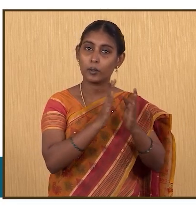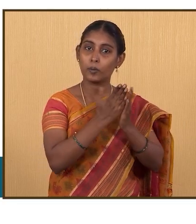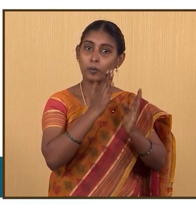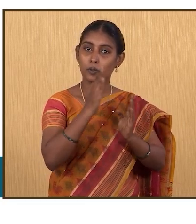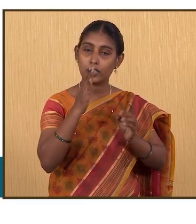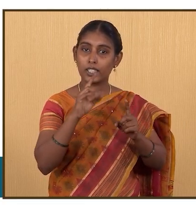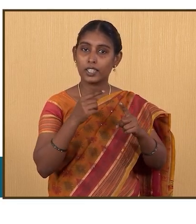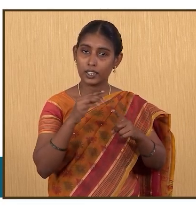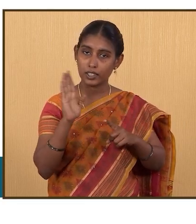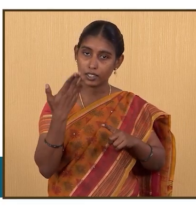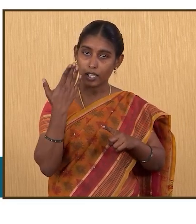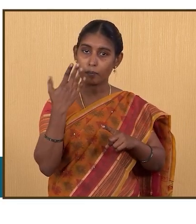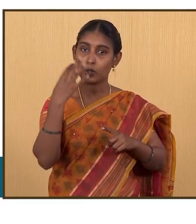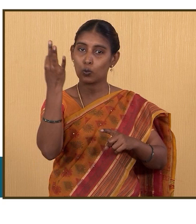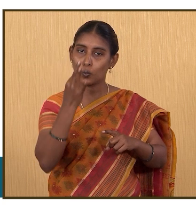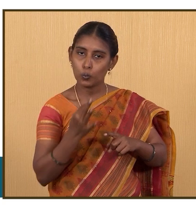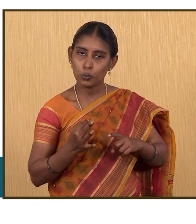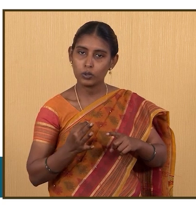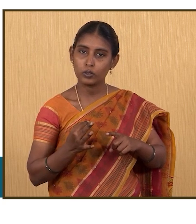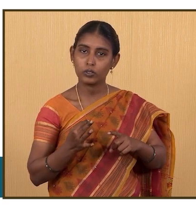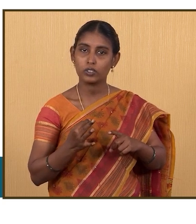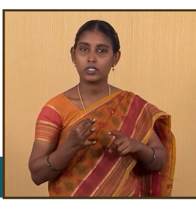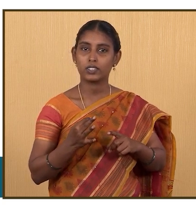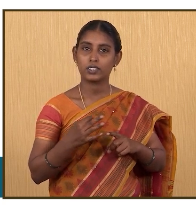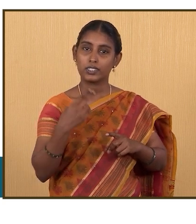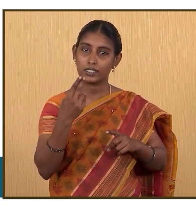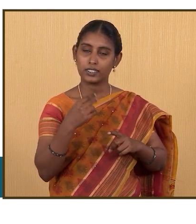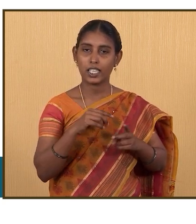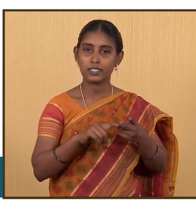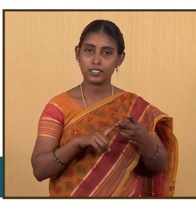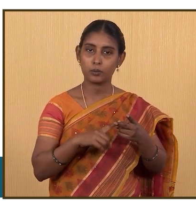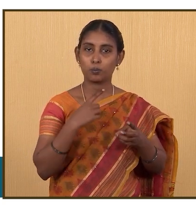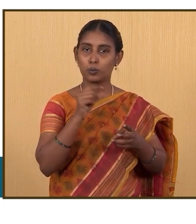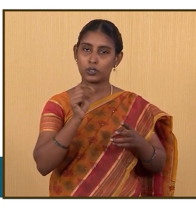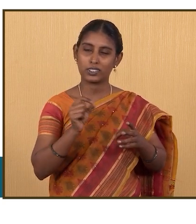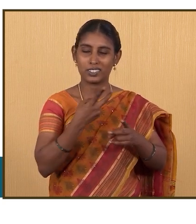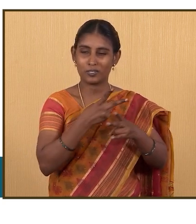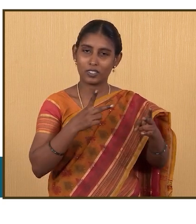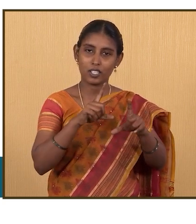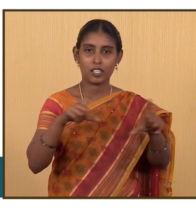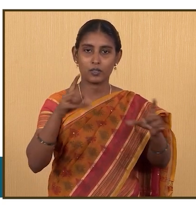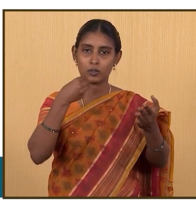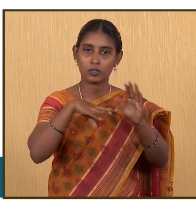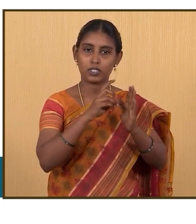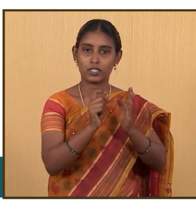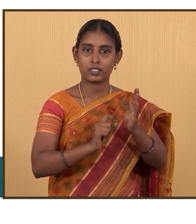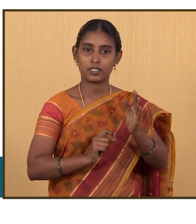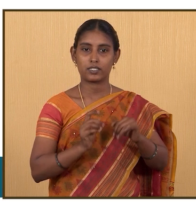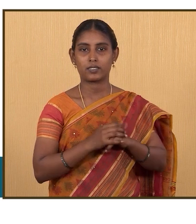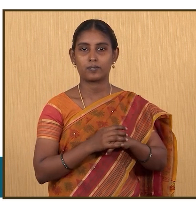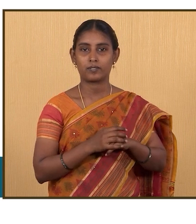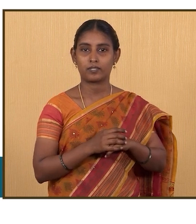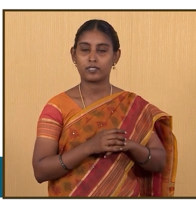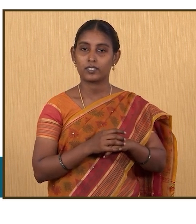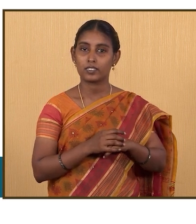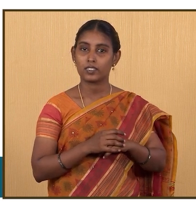தமிழ், உருது, ஃப்ரெஞ்சு, போர்ச்சுகீஸ் இந்த மாதிரியான மொழிகள்லேயும் இருக்குது. டச்சு பதிவுகள்